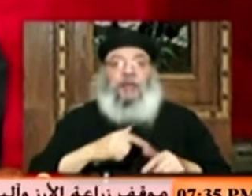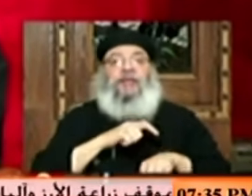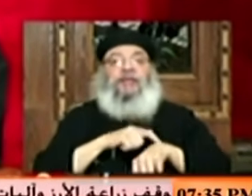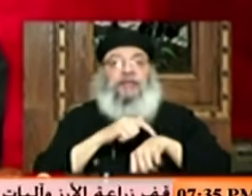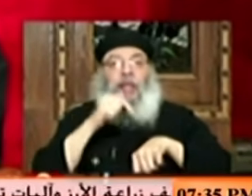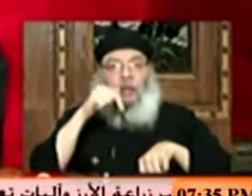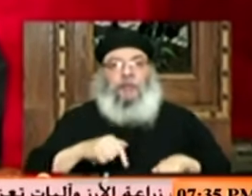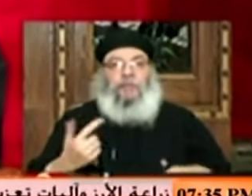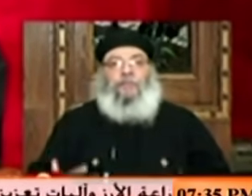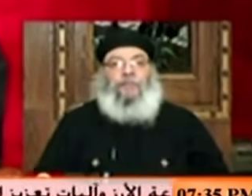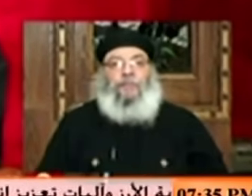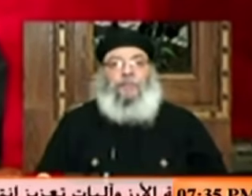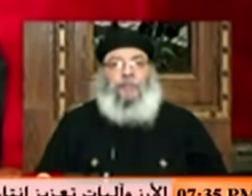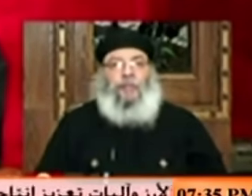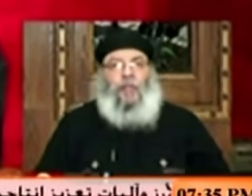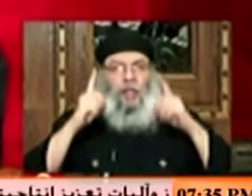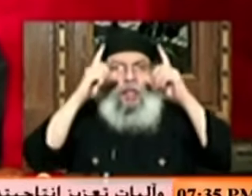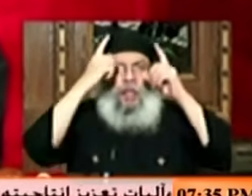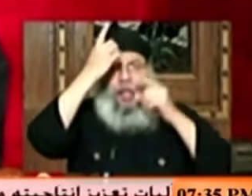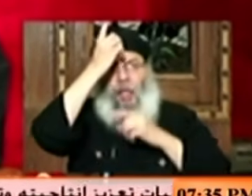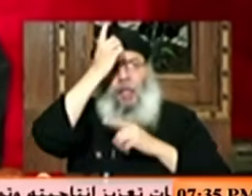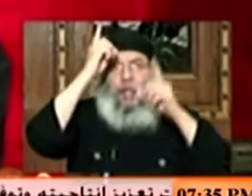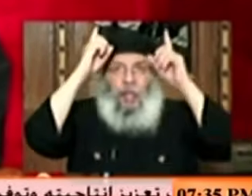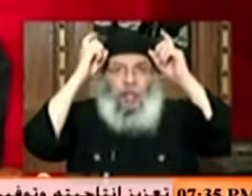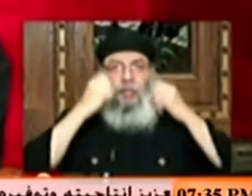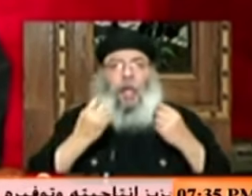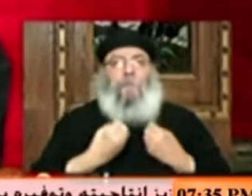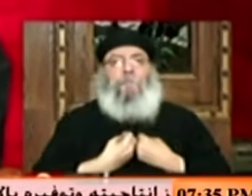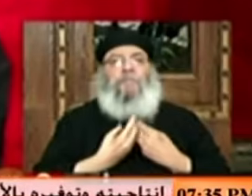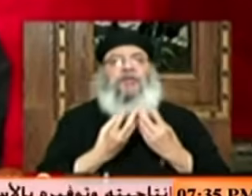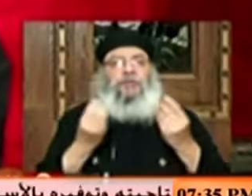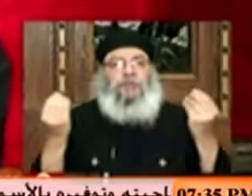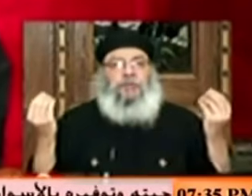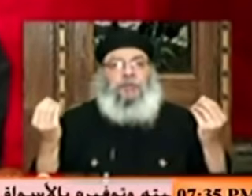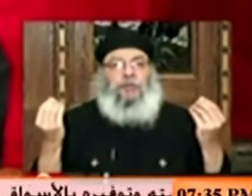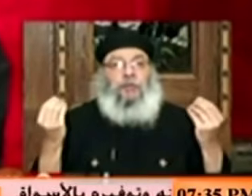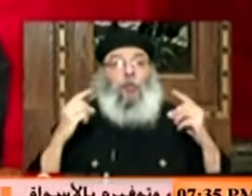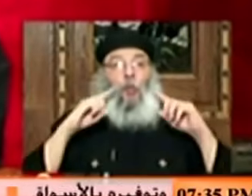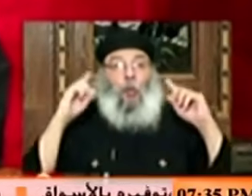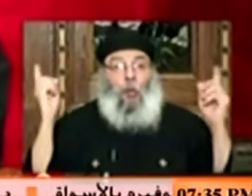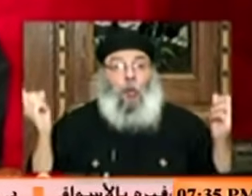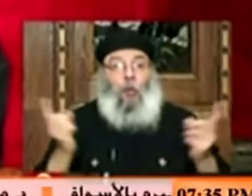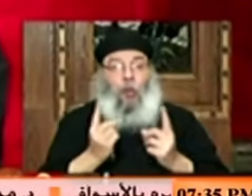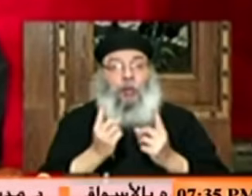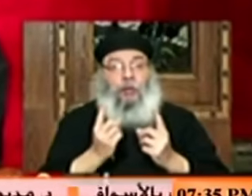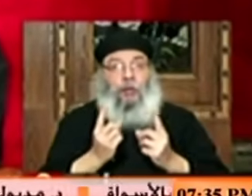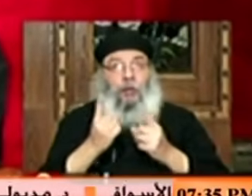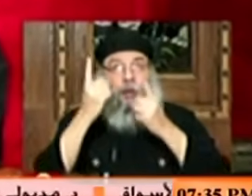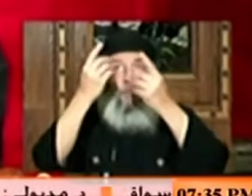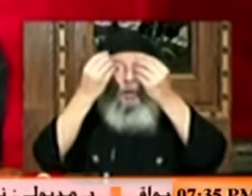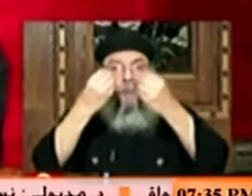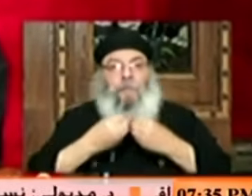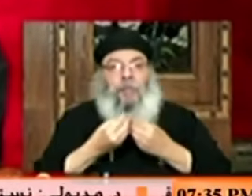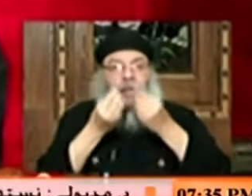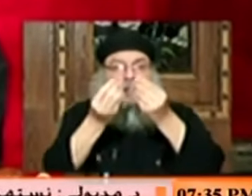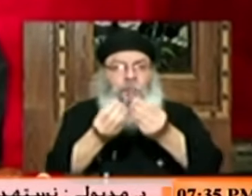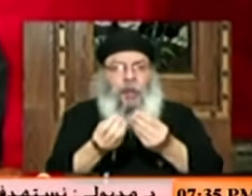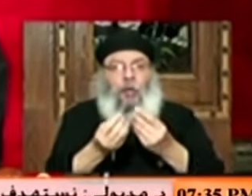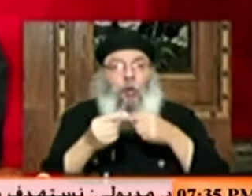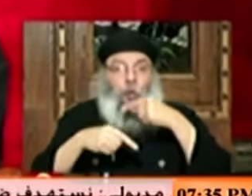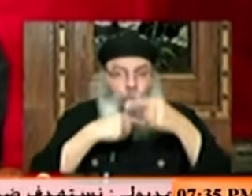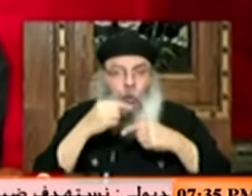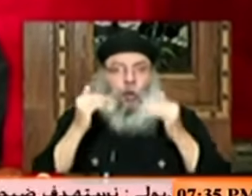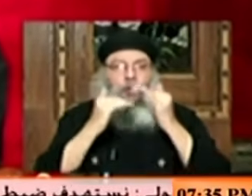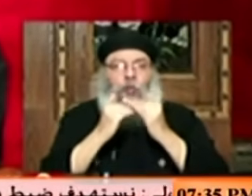الساعه ده النعم ده هيت ده انت تقدر تحصر النعم اللي ربنا بيقدمها لك كل